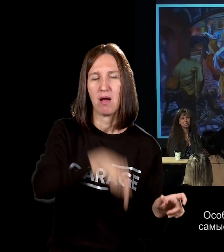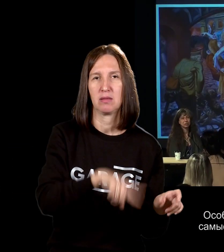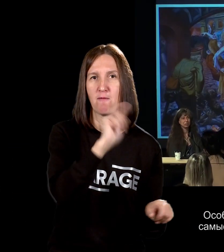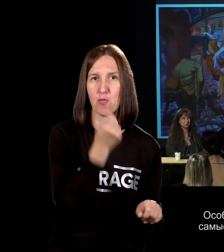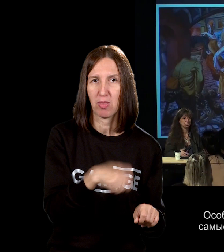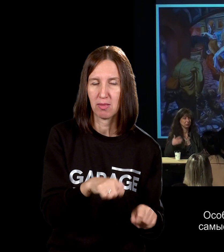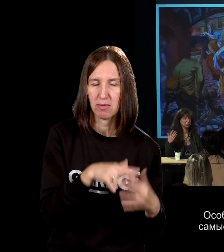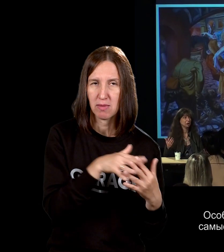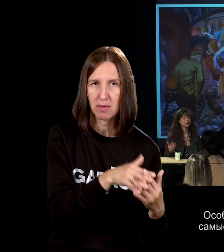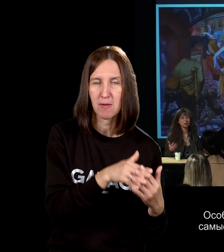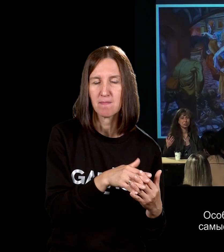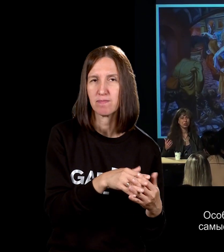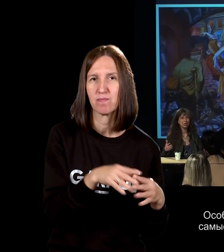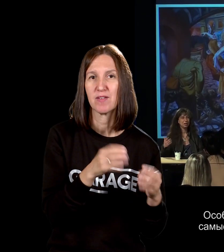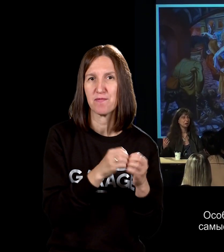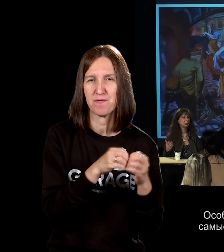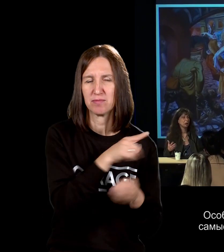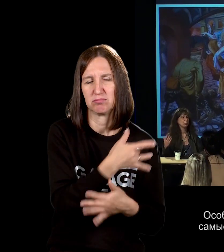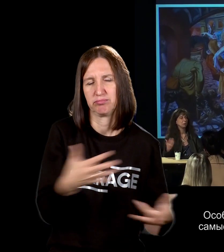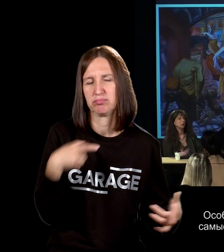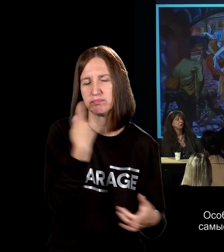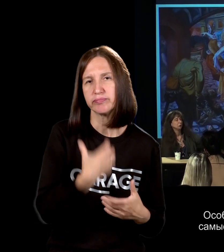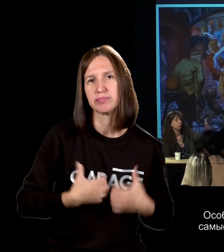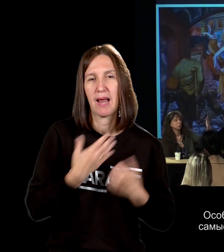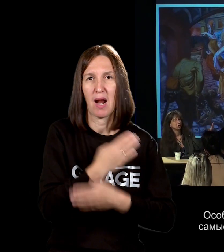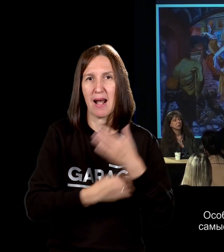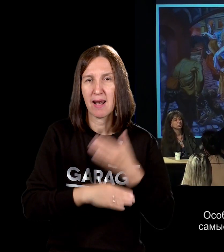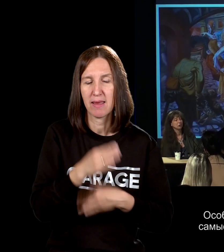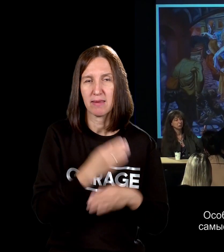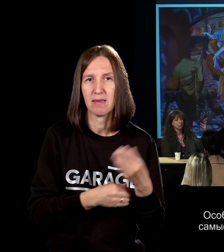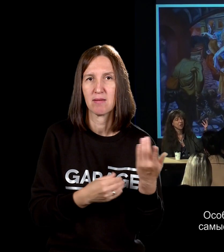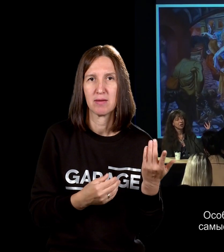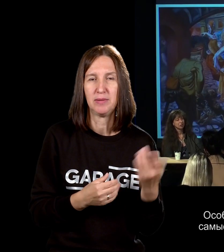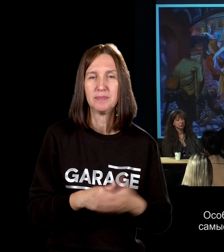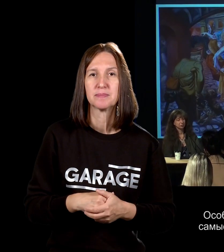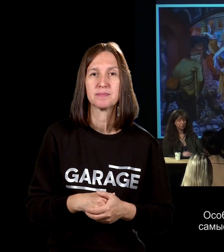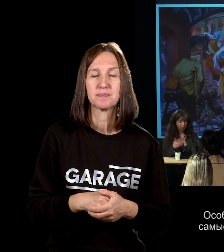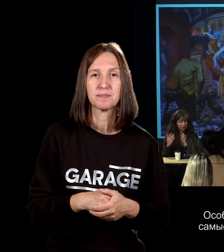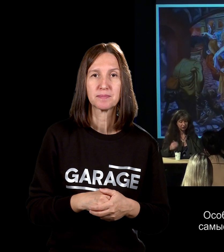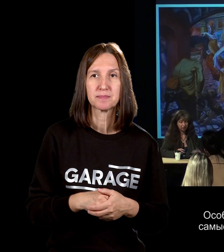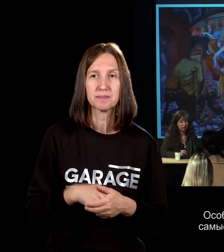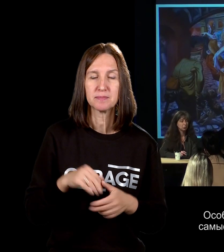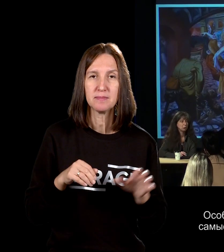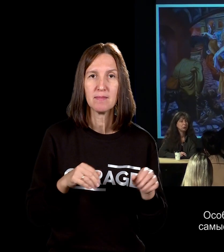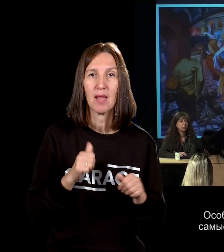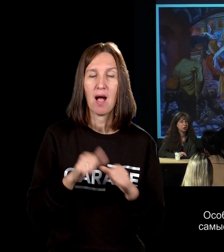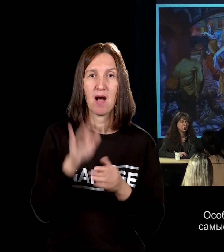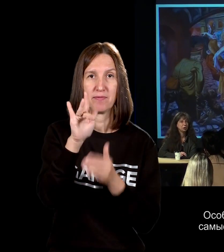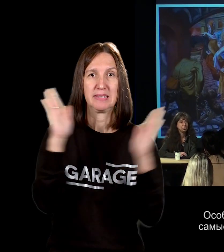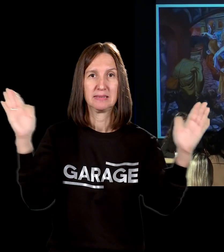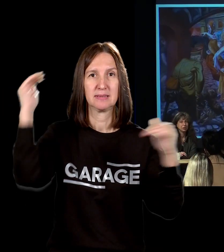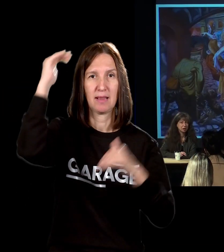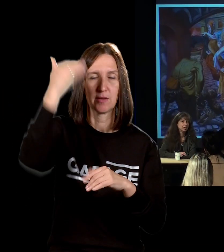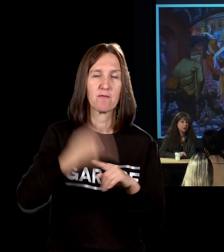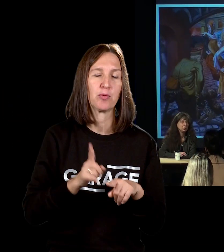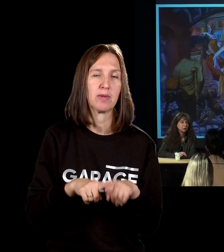эти самые, все те же самые калеки, которые обрамляют вот этот прекрасный как бы, центральное панно,